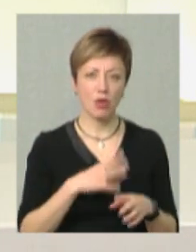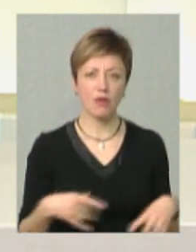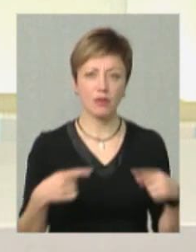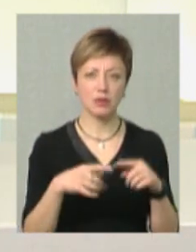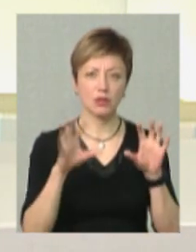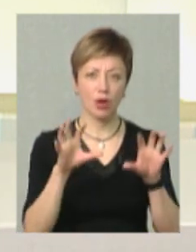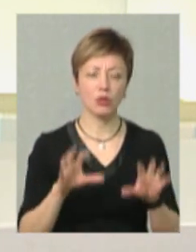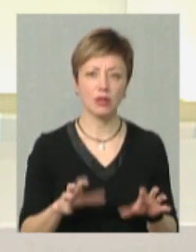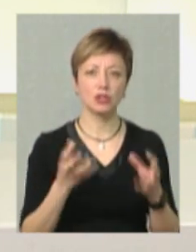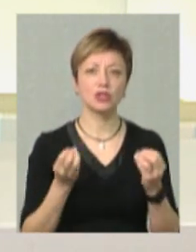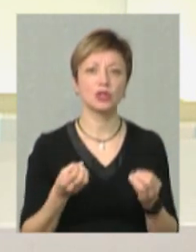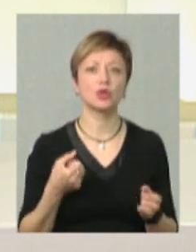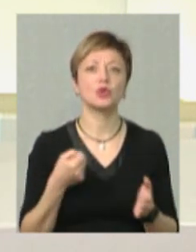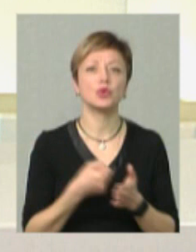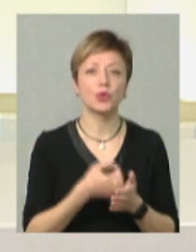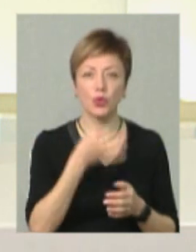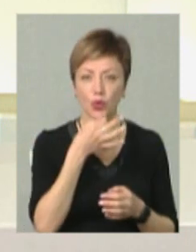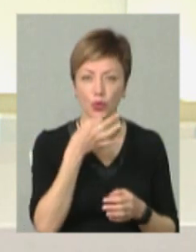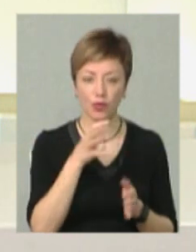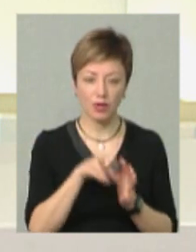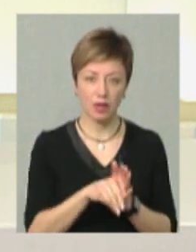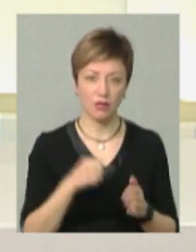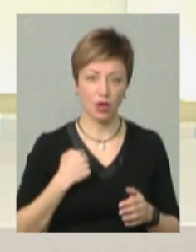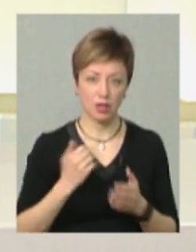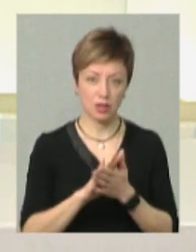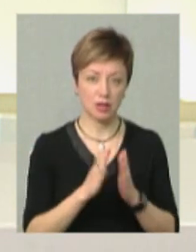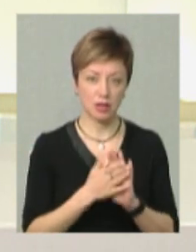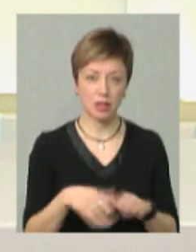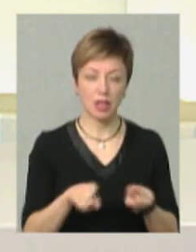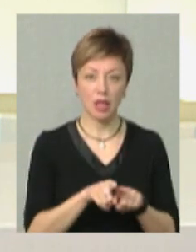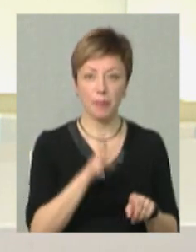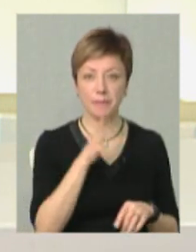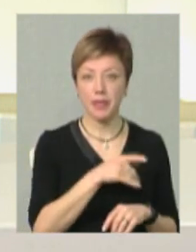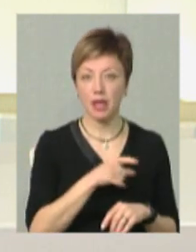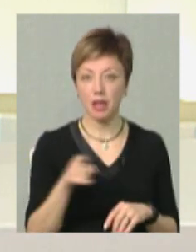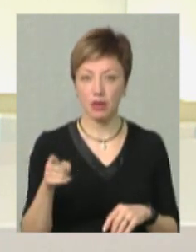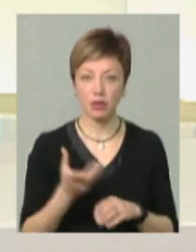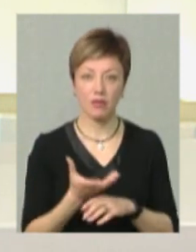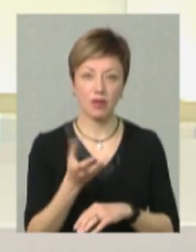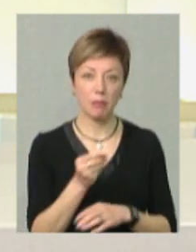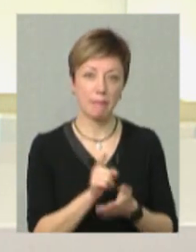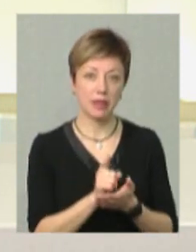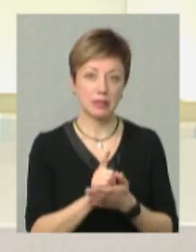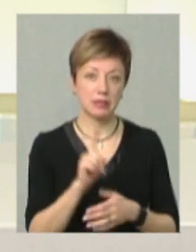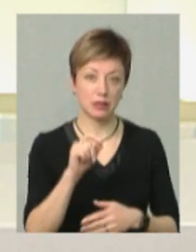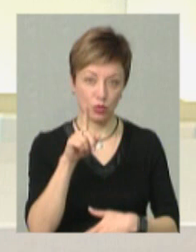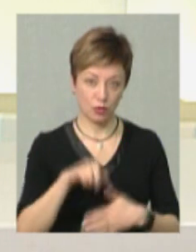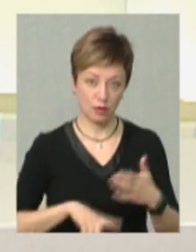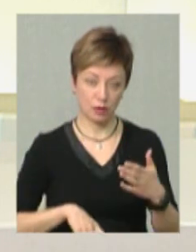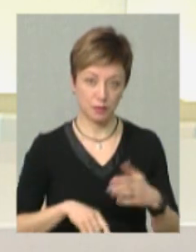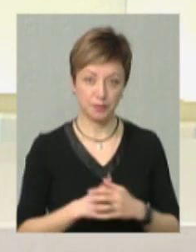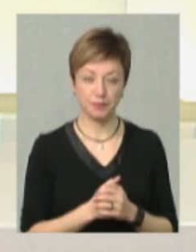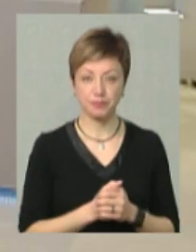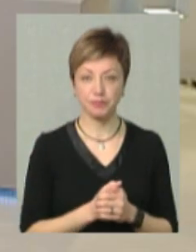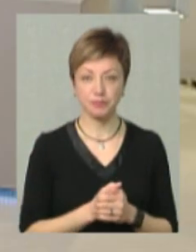визначено законодавством ще до введення воєнного стану, такий період, такий механізм виплати пенсії за довіреністю. Ну,